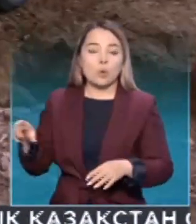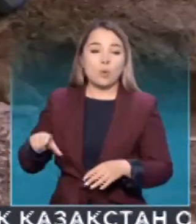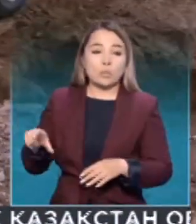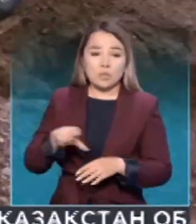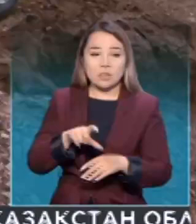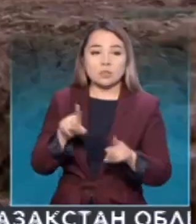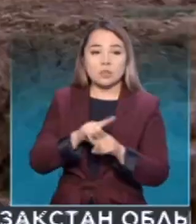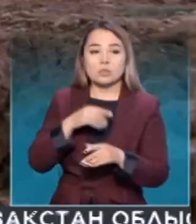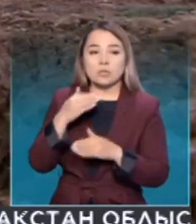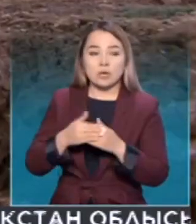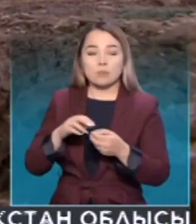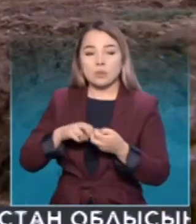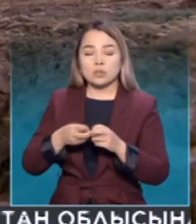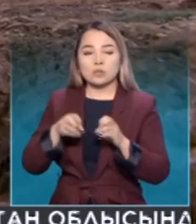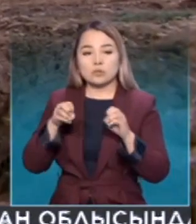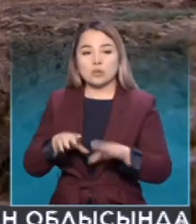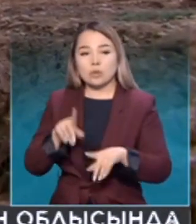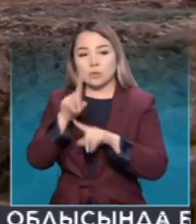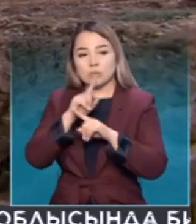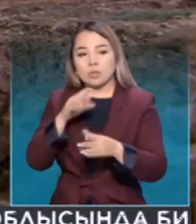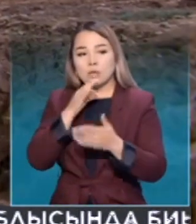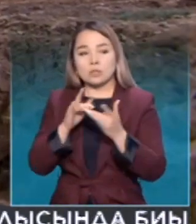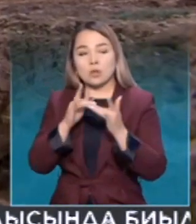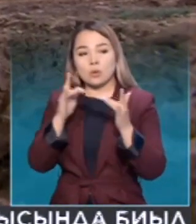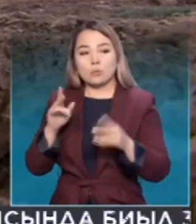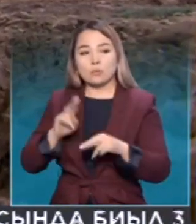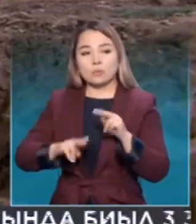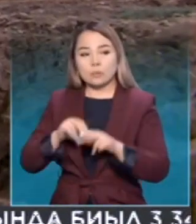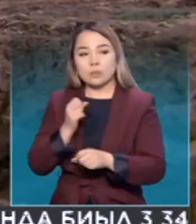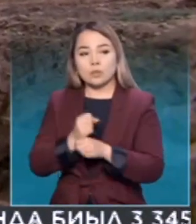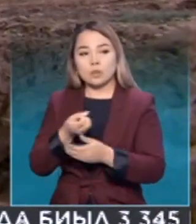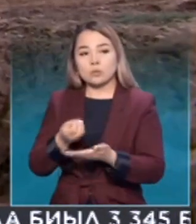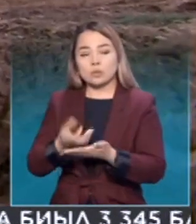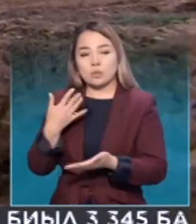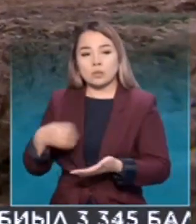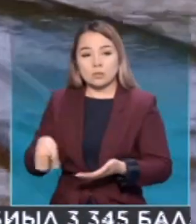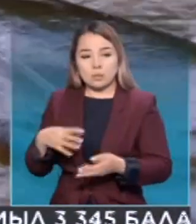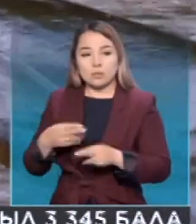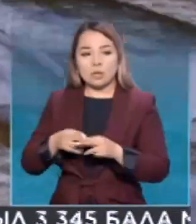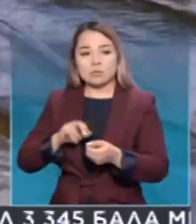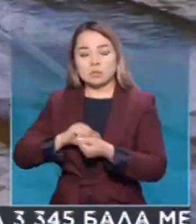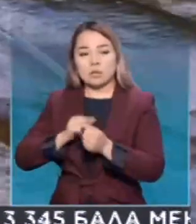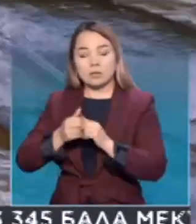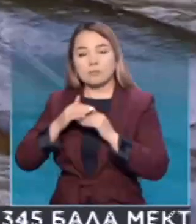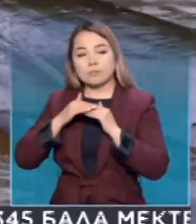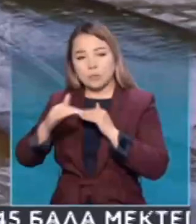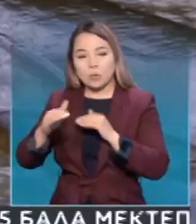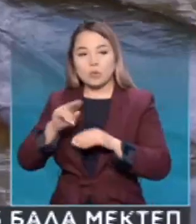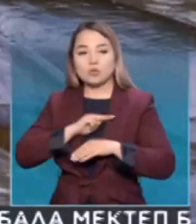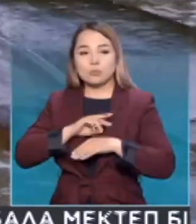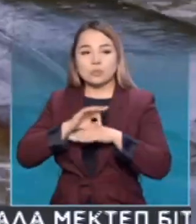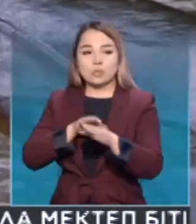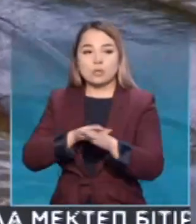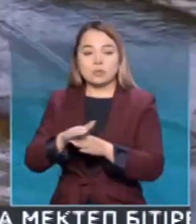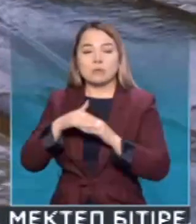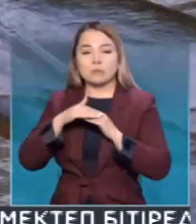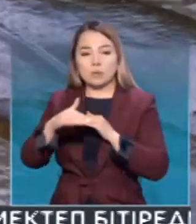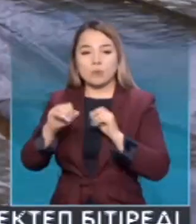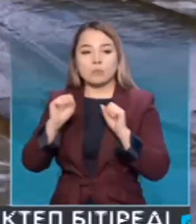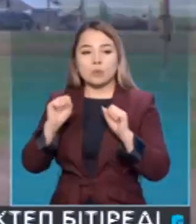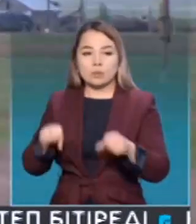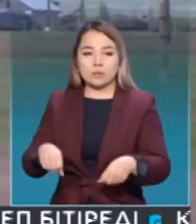де жуырда шешілмейтінін жеткізді. Көпір салу тым қымбат. Бұл жолдарға тек тас сеуіп, тегістеу жұмыстары жүргізіледі.